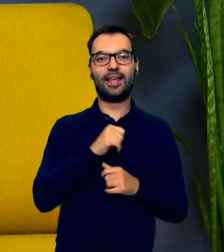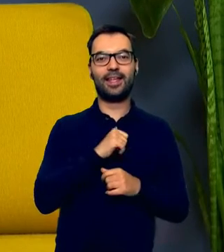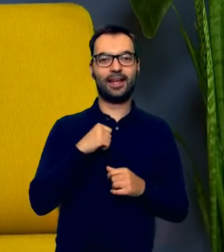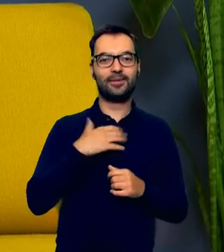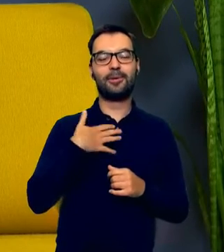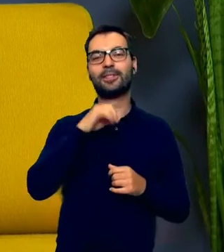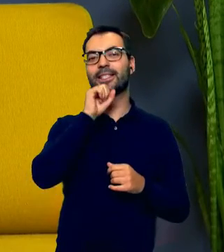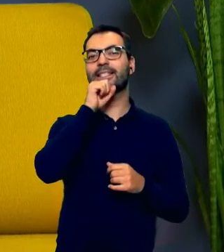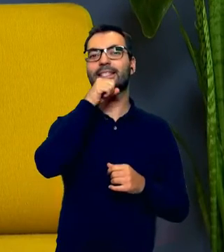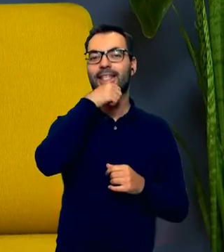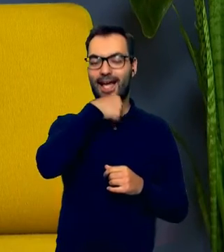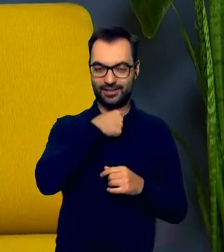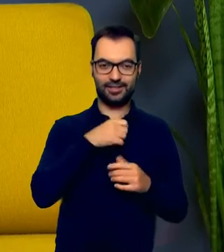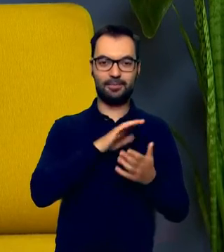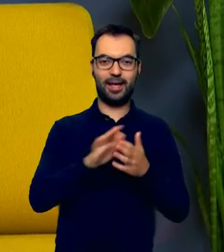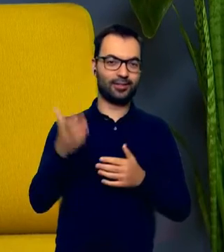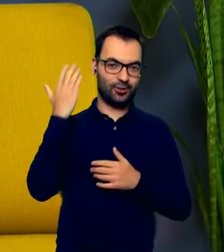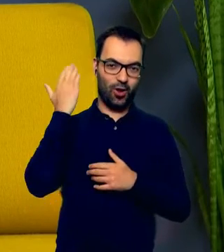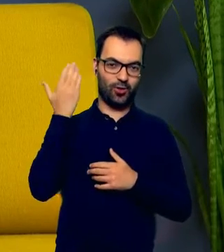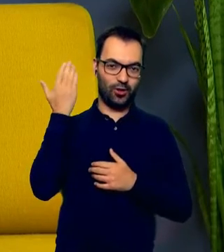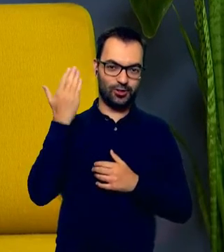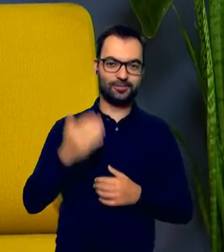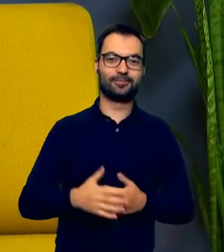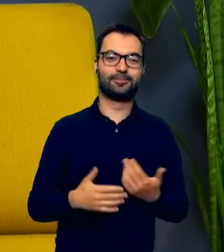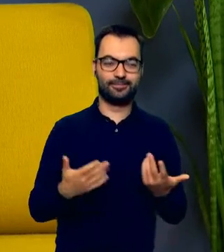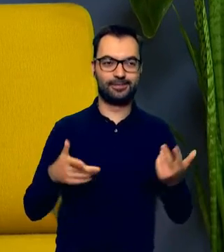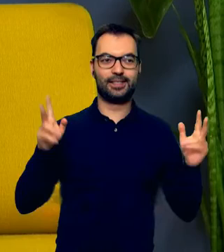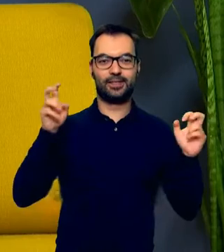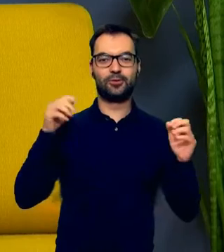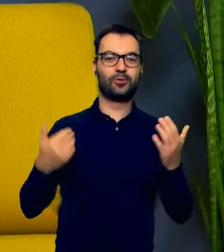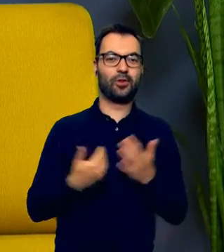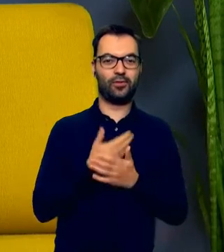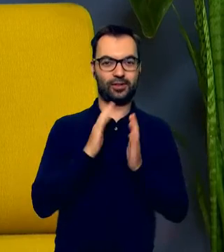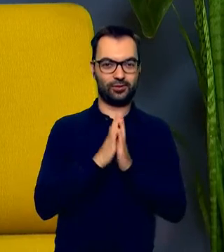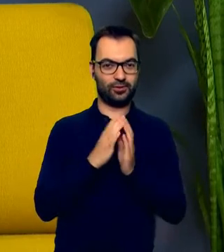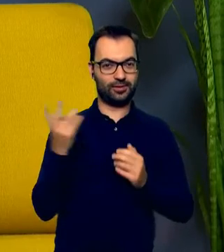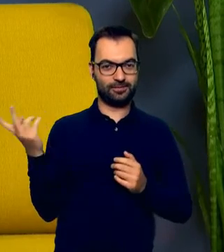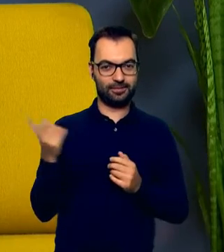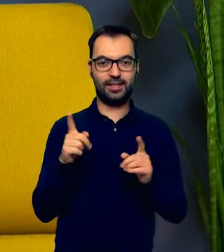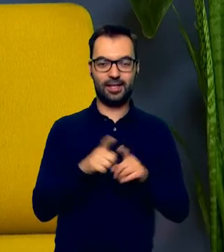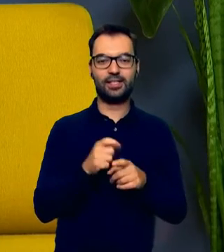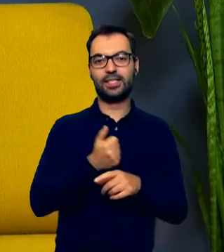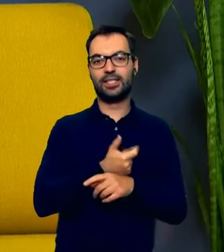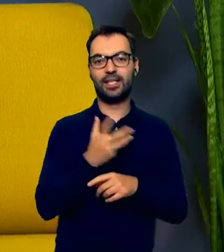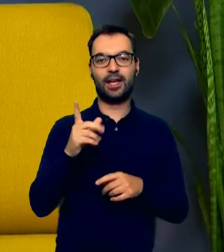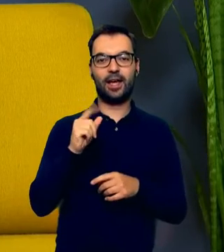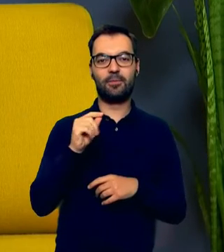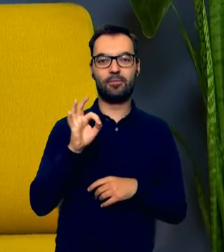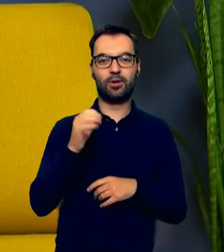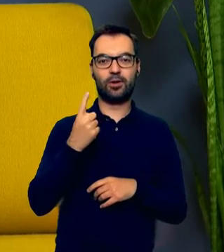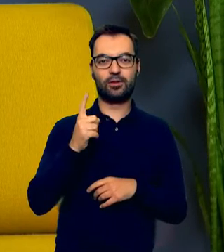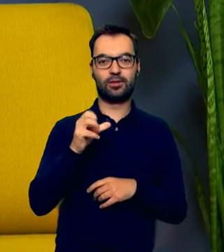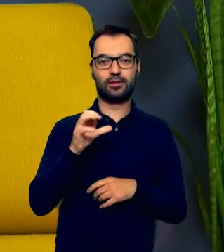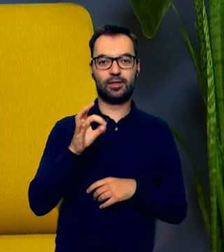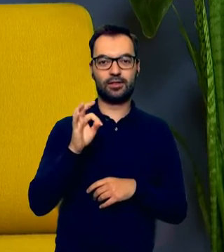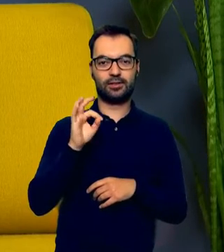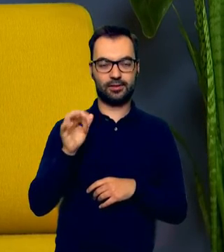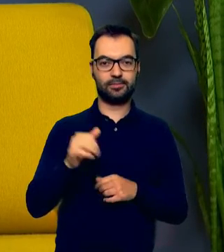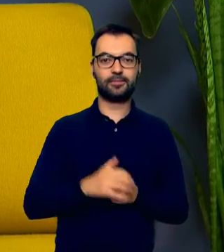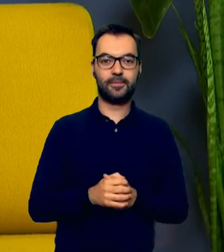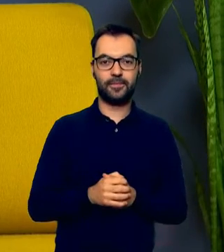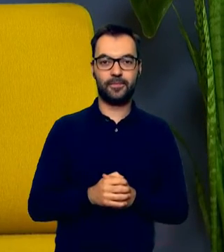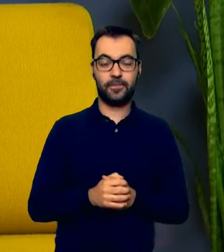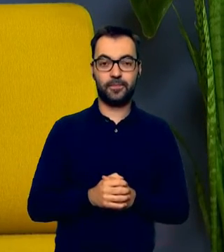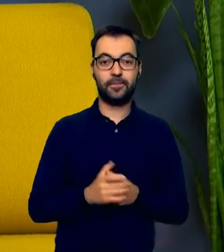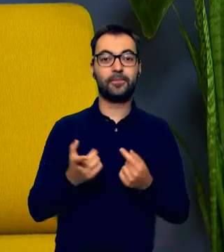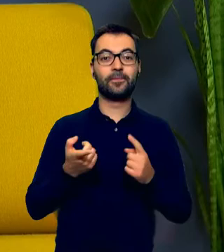się starzeć bez godności? To jest tytuł książki, to jest także cykl podcastów, które nasze gościnie prowadzą.